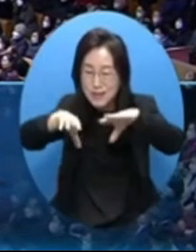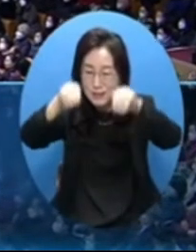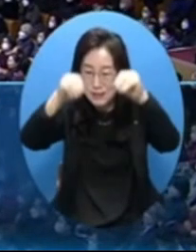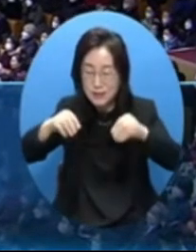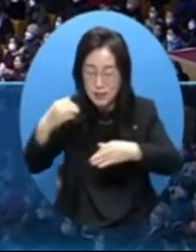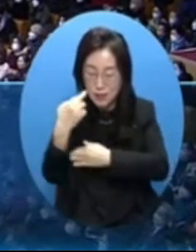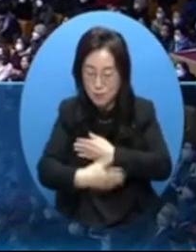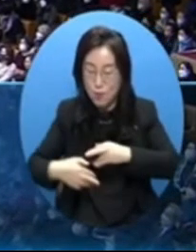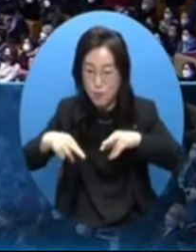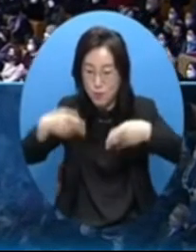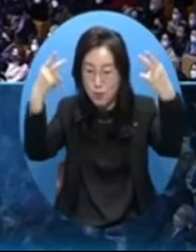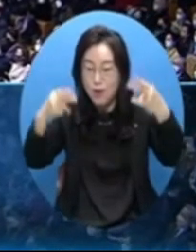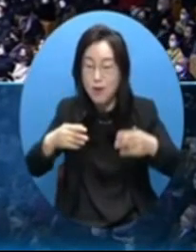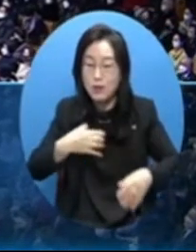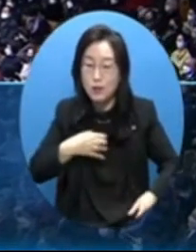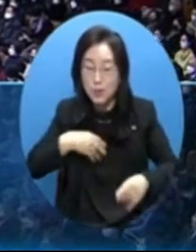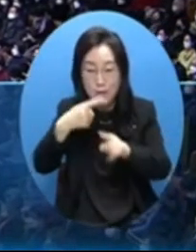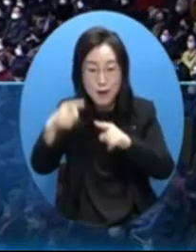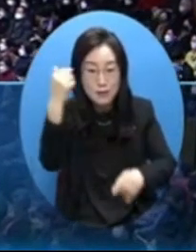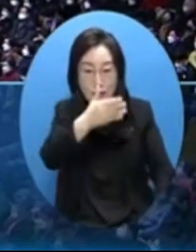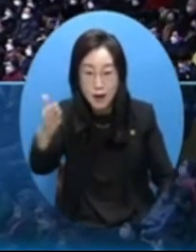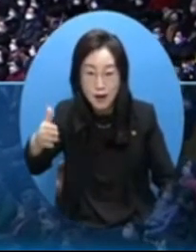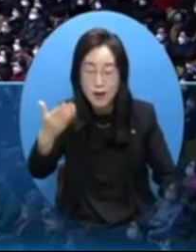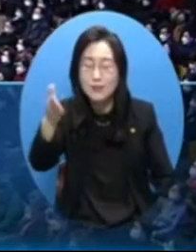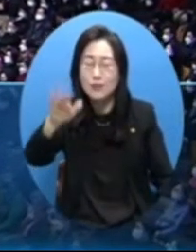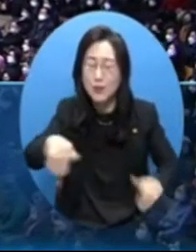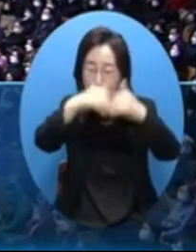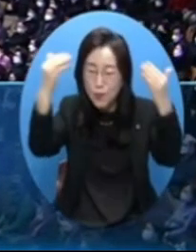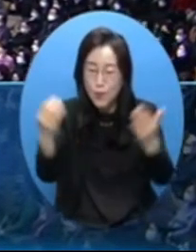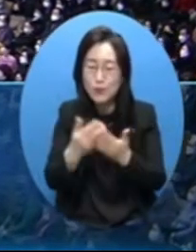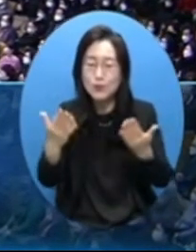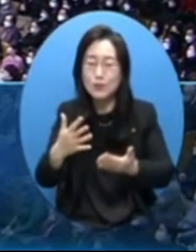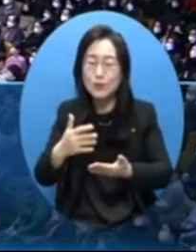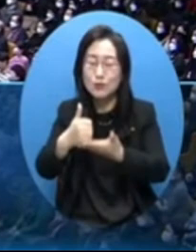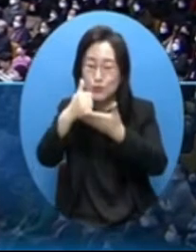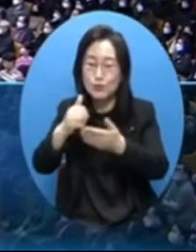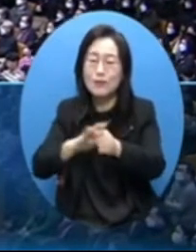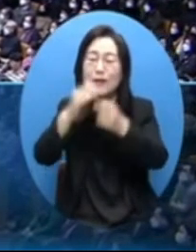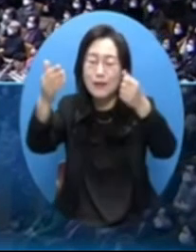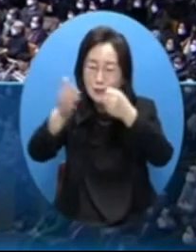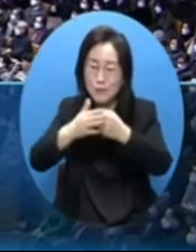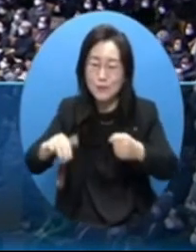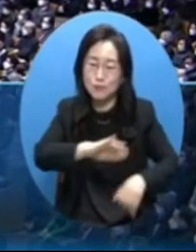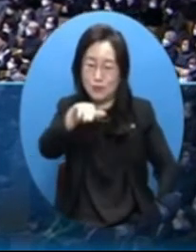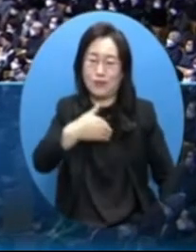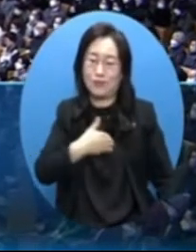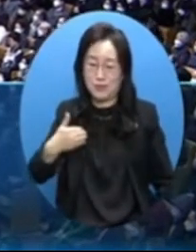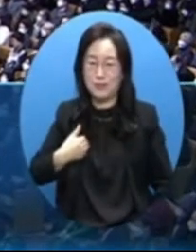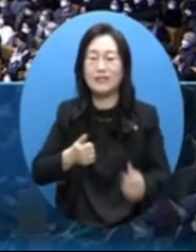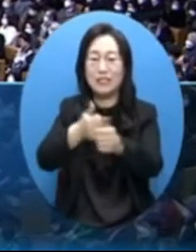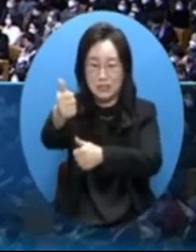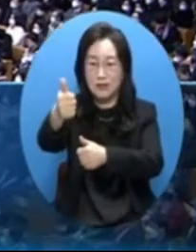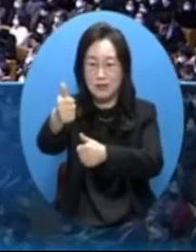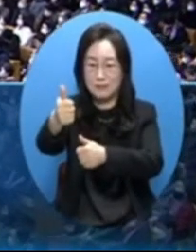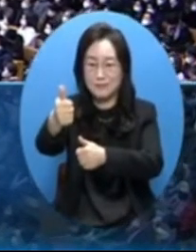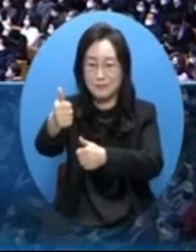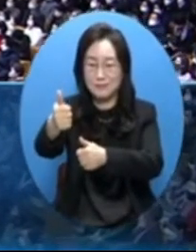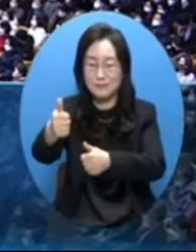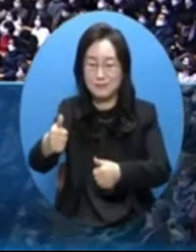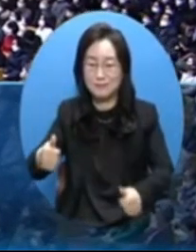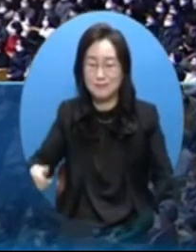적신이나 위험이나 카레야 그러나이 모든 일에 우리를 사랑하시는 이로 말미암아 우리가 넉넉히 이기느니라